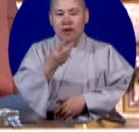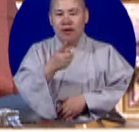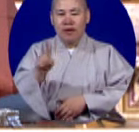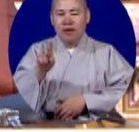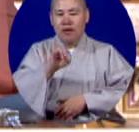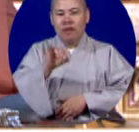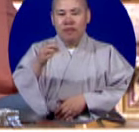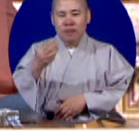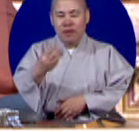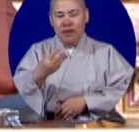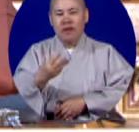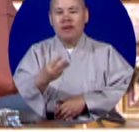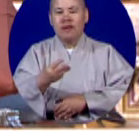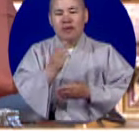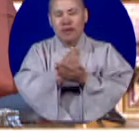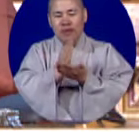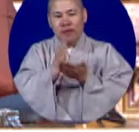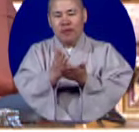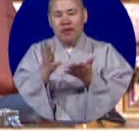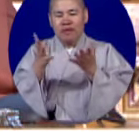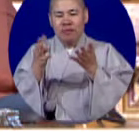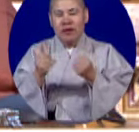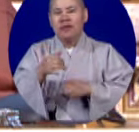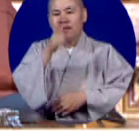84,000 바라밀. 많은 길이 있어요.